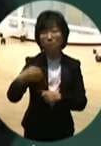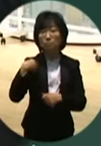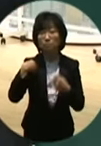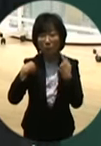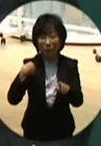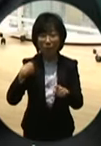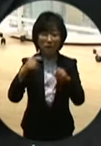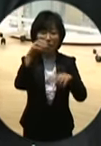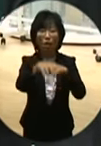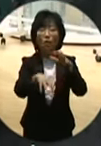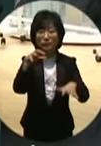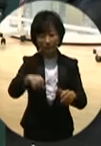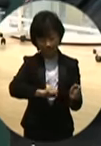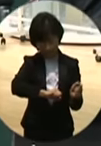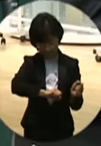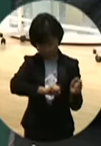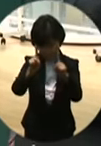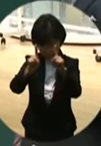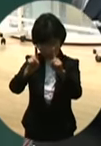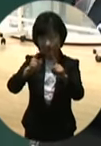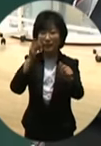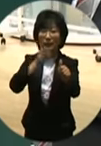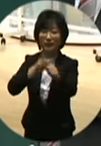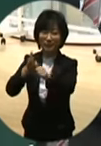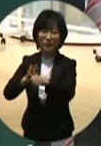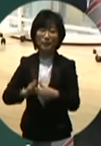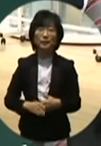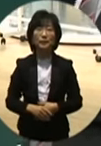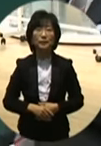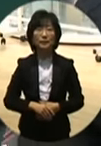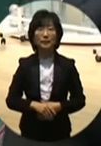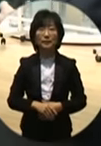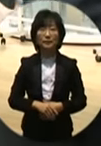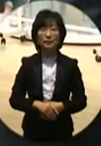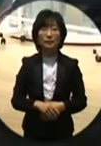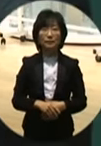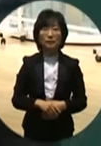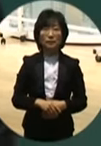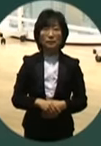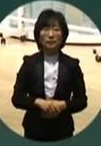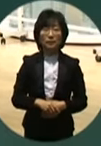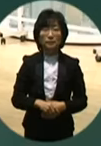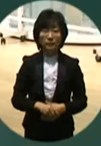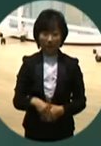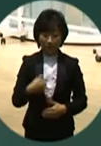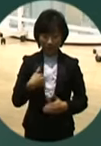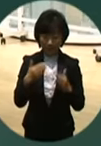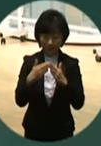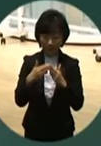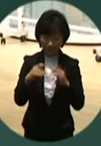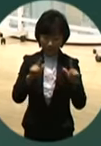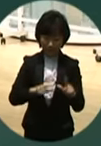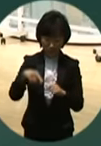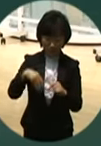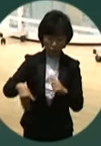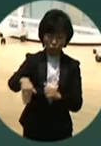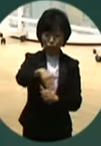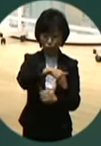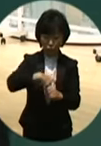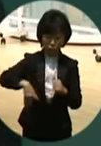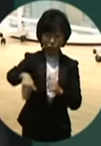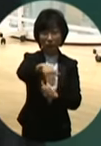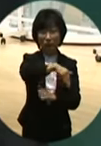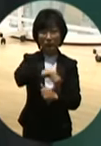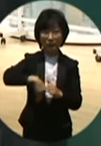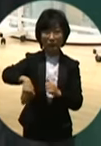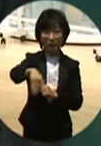field. 현장 살리는 일 많이 있습니다만은. 여러분 주위에 가면 있습니다. Yes, there are many ways to save the field, but then when